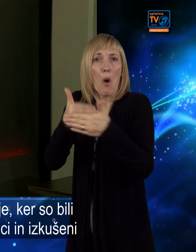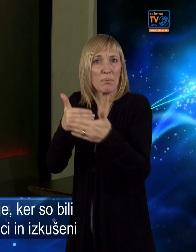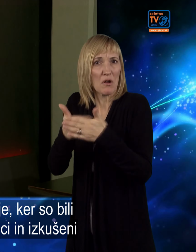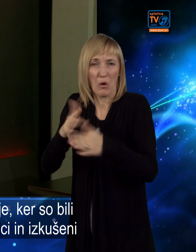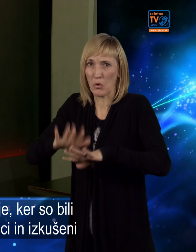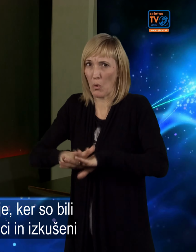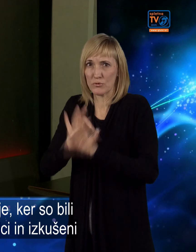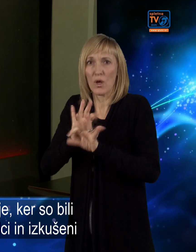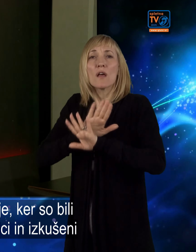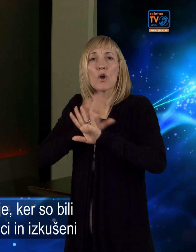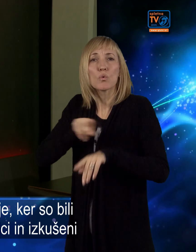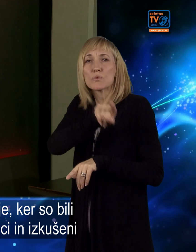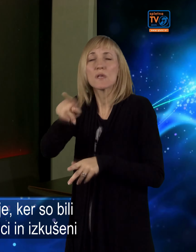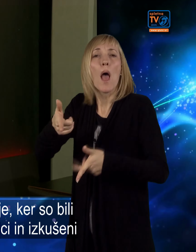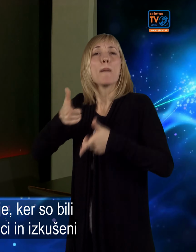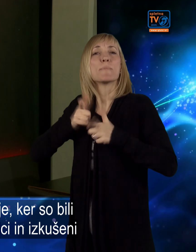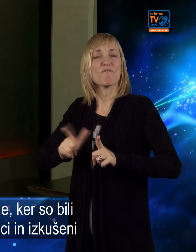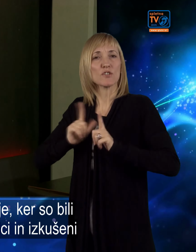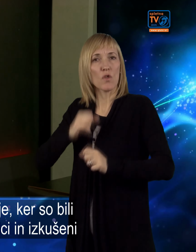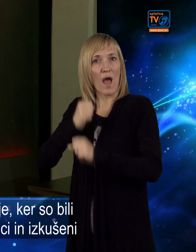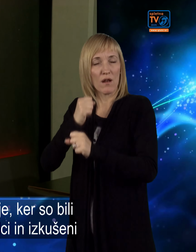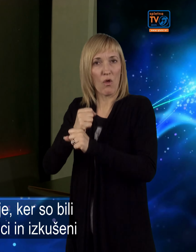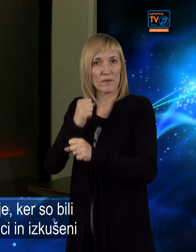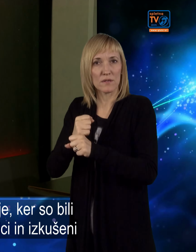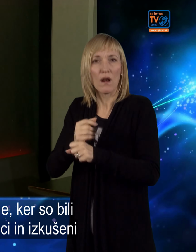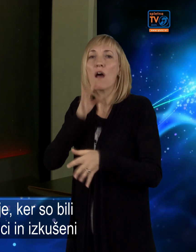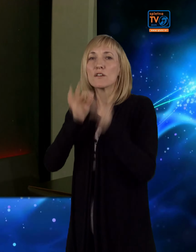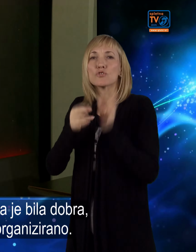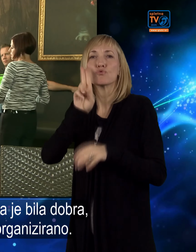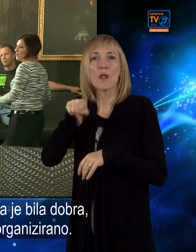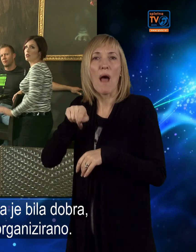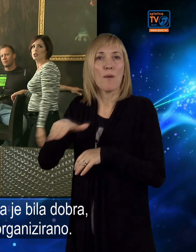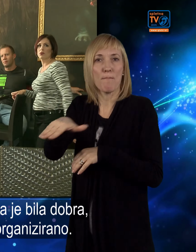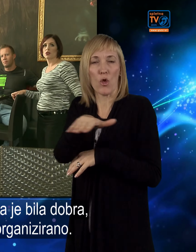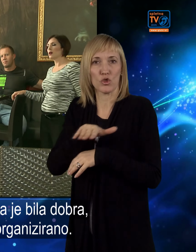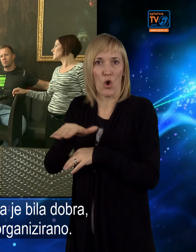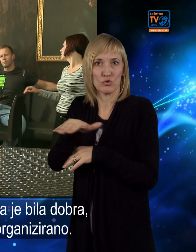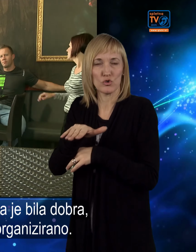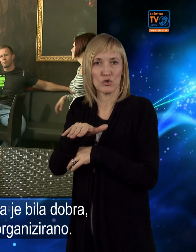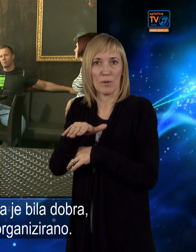prilagajanje, ker so vsi bili veliki profesionalci oziroma izkušeni na tem področju.